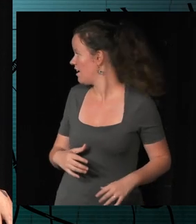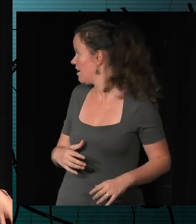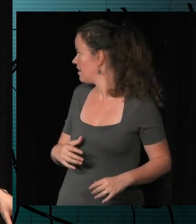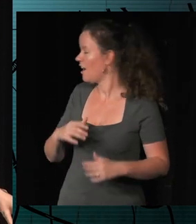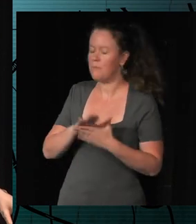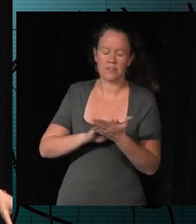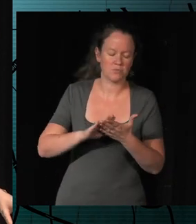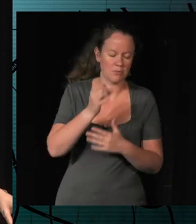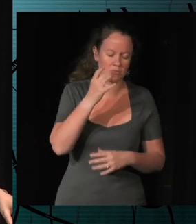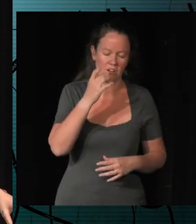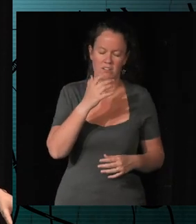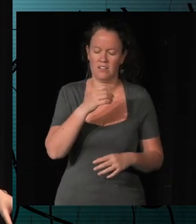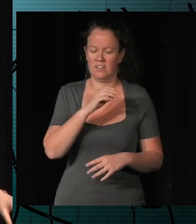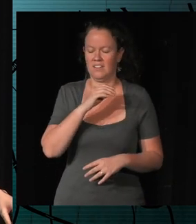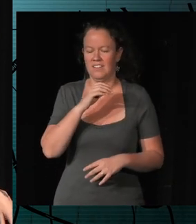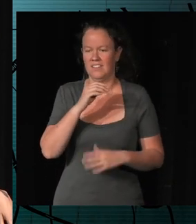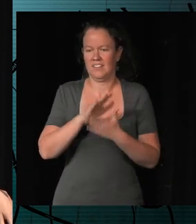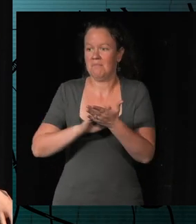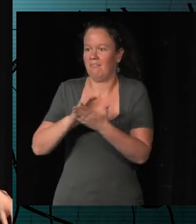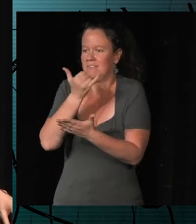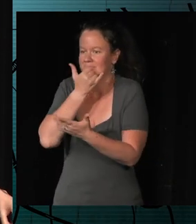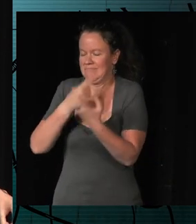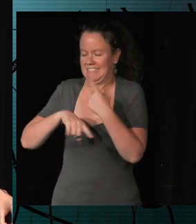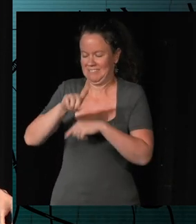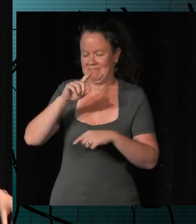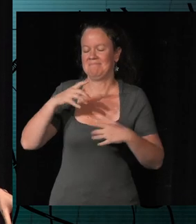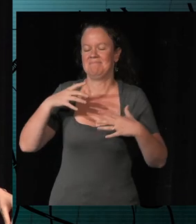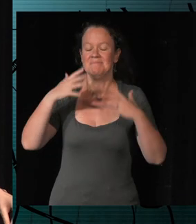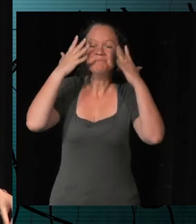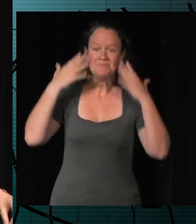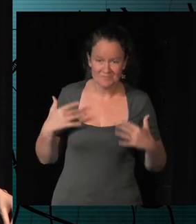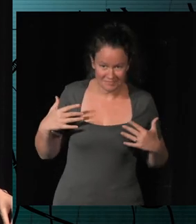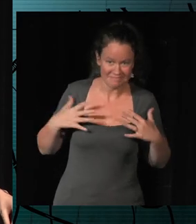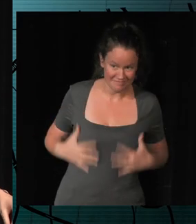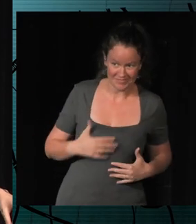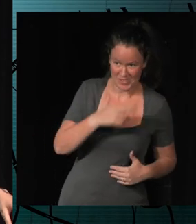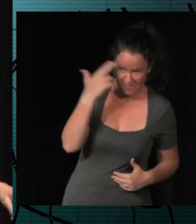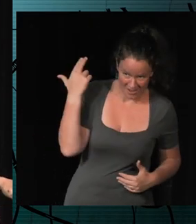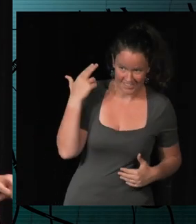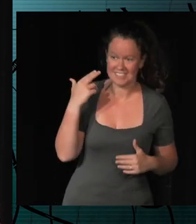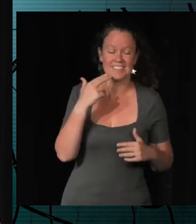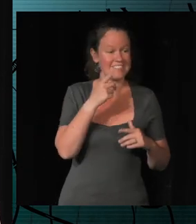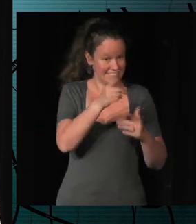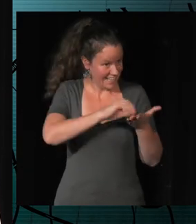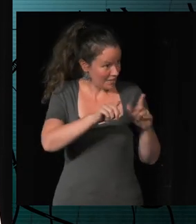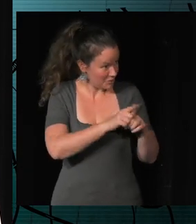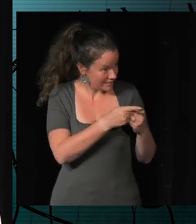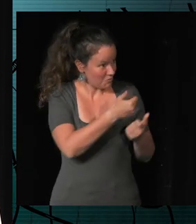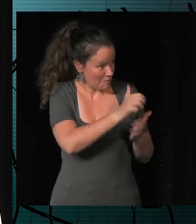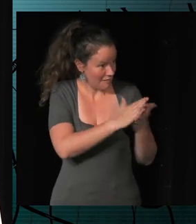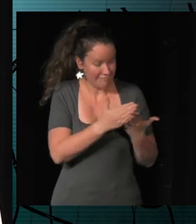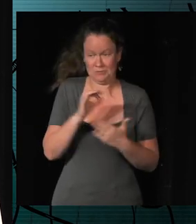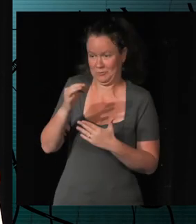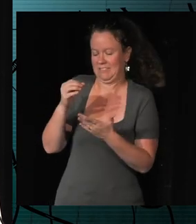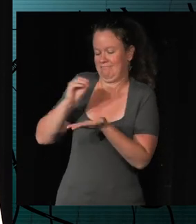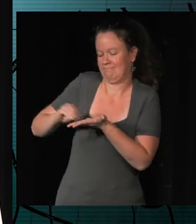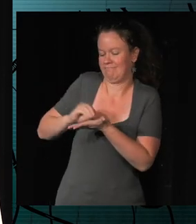super livre qui s'appelle vénère voilà sur sur sur sur quoi vas-y sur la colère féminine et le fait d'être une